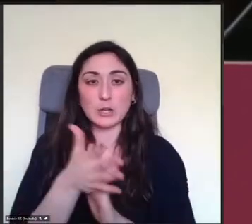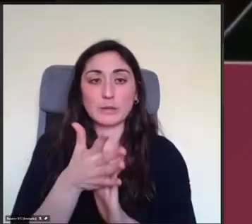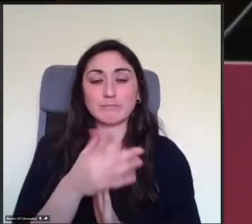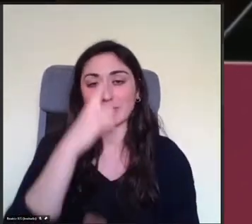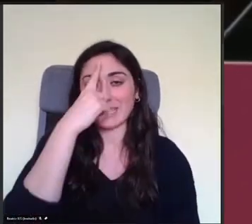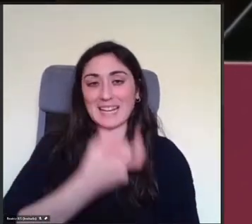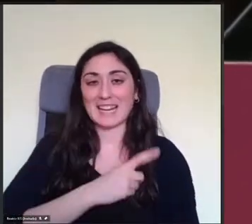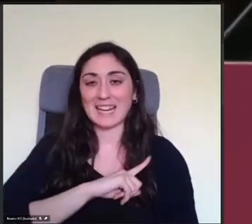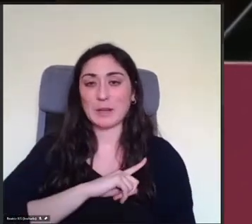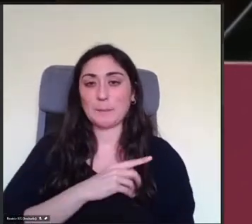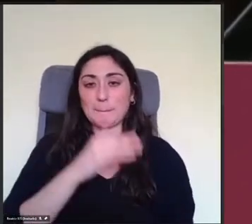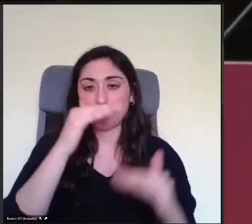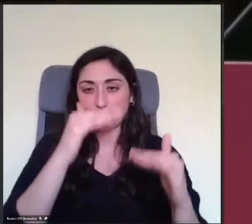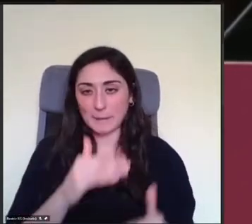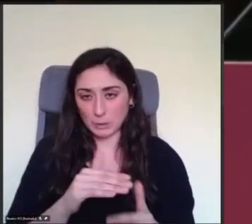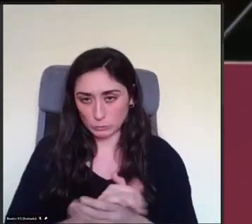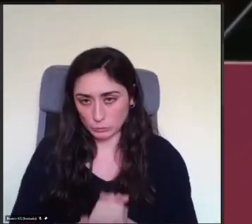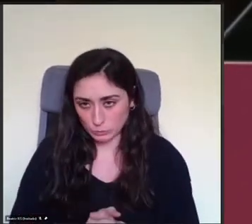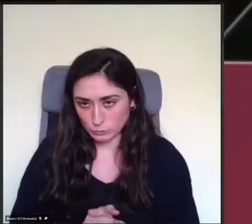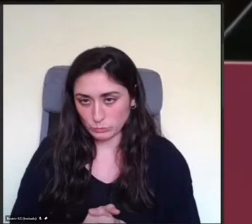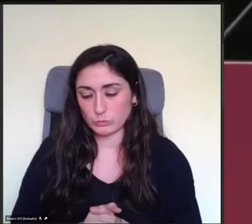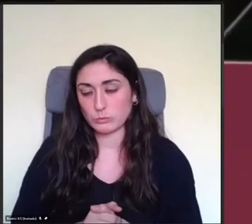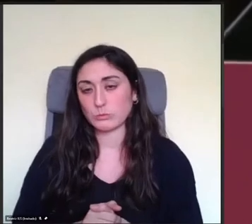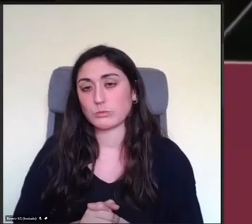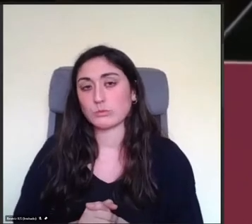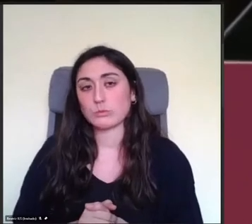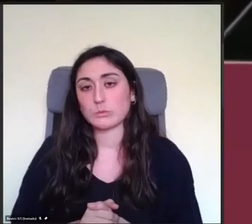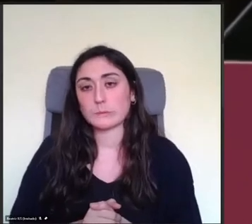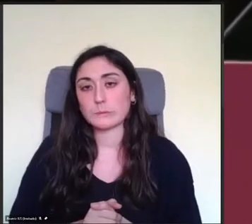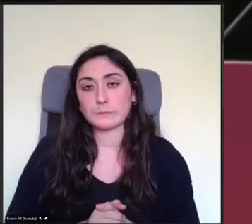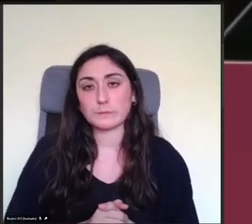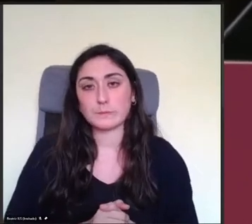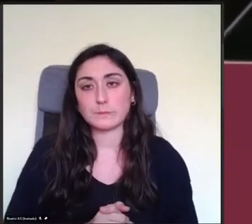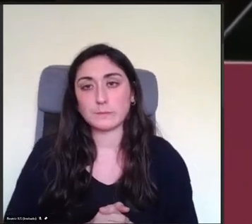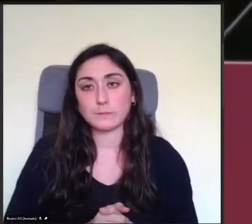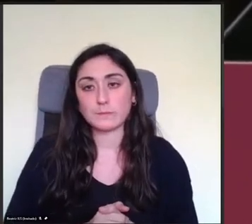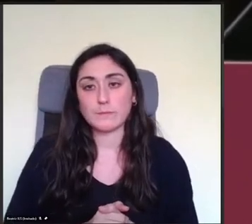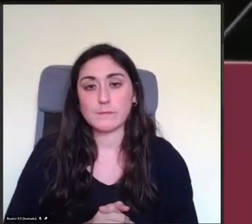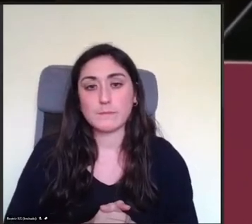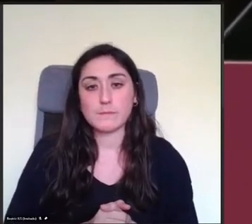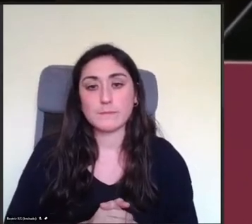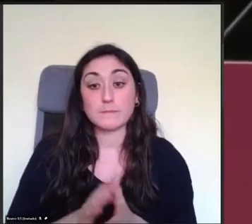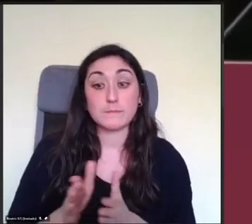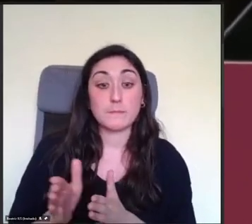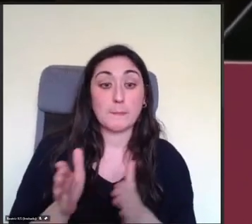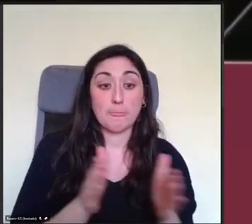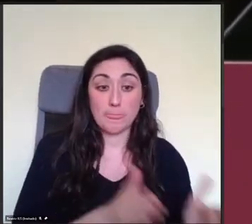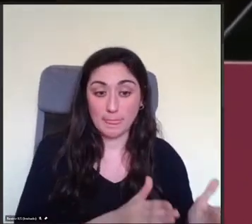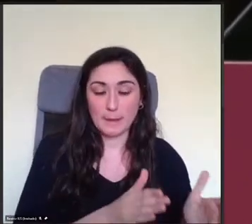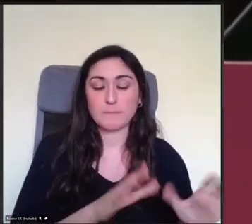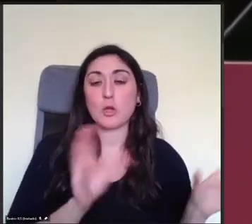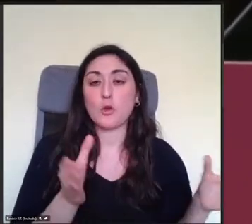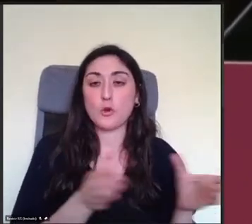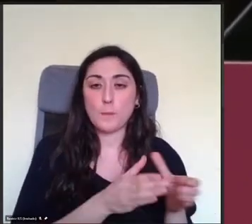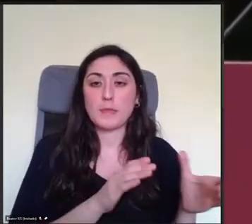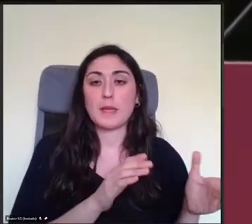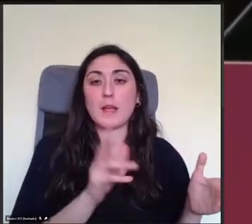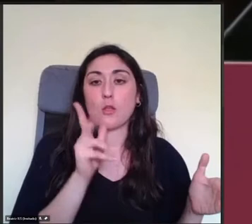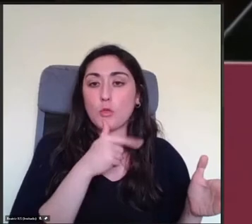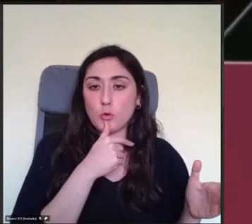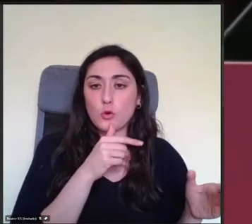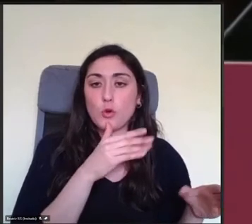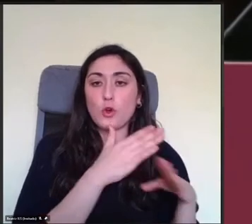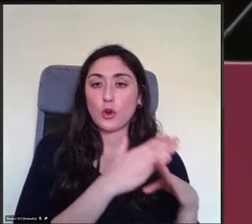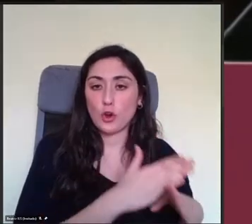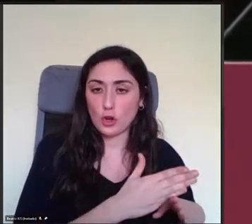es psicologitza. Front d'això, teníem el grup Malcrònic, que està vinculat al col·lectiu de dones